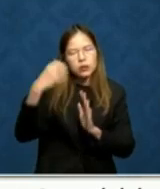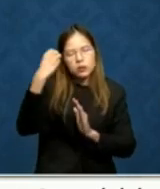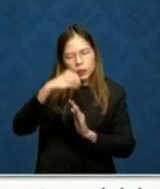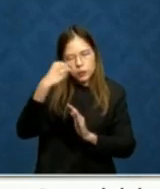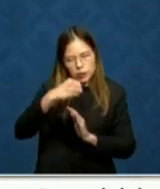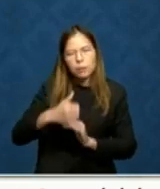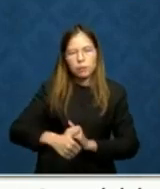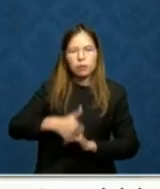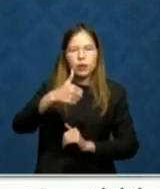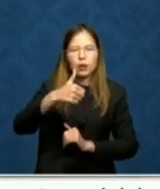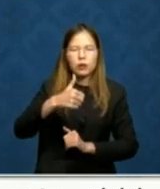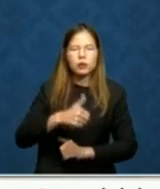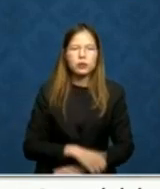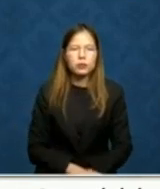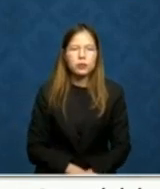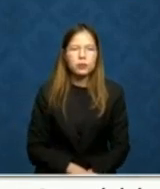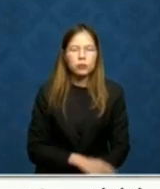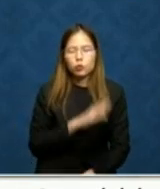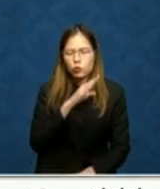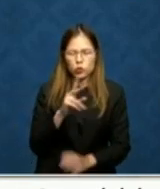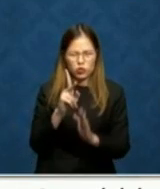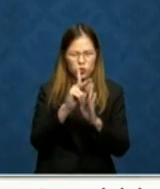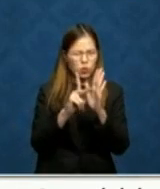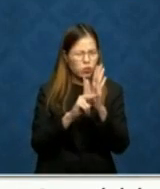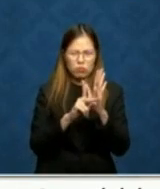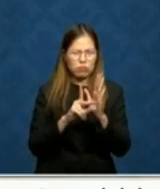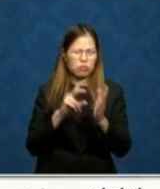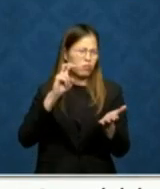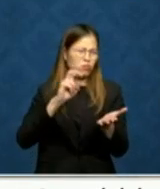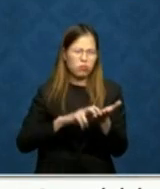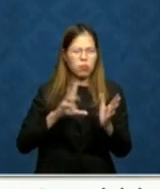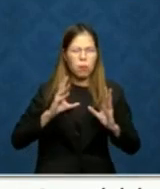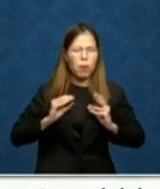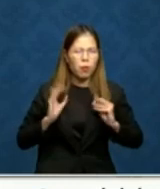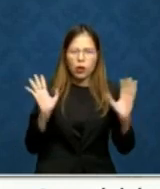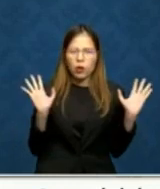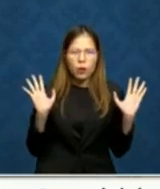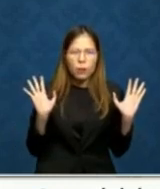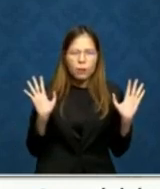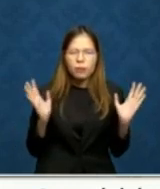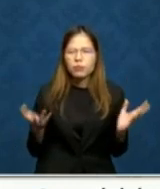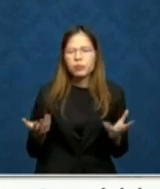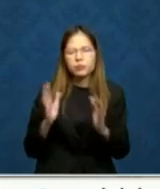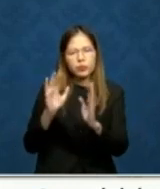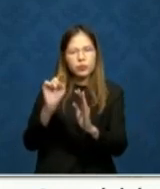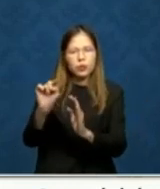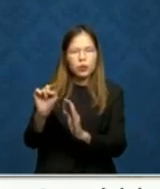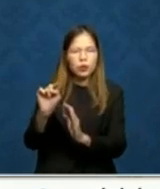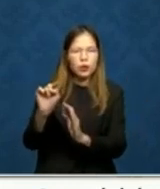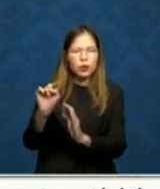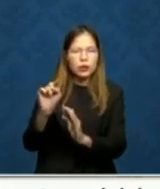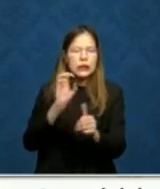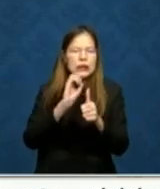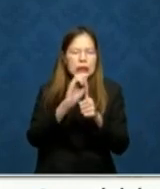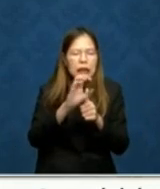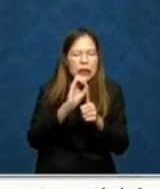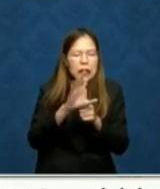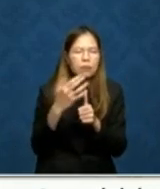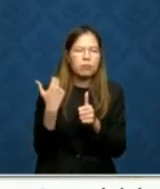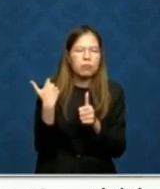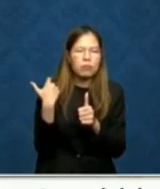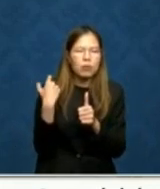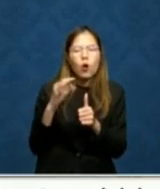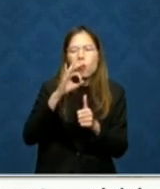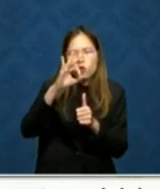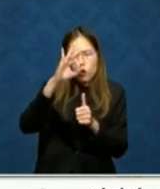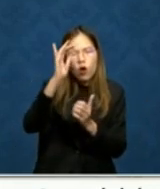านในเมื่อกฎหมายไม่รองรับการถูกคุกคามเจ้าหน้าที่จึงได้แต่แนะนำให้เหยื่อแจ้ง